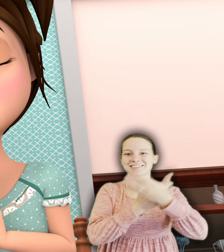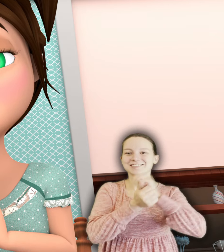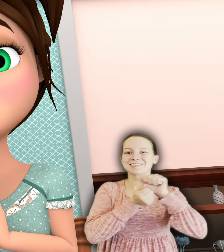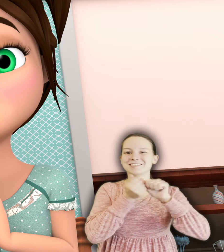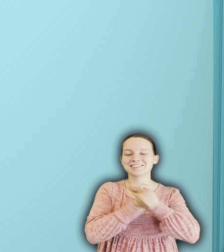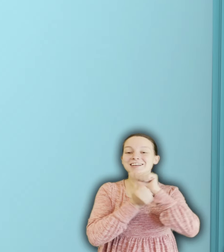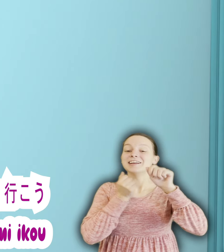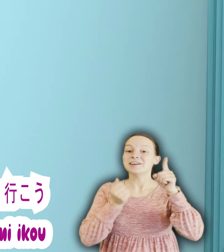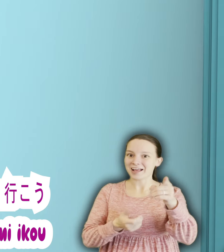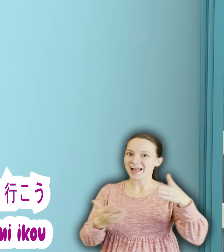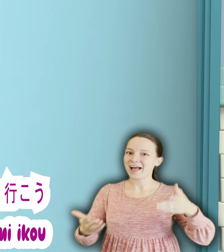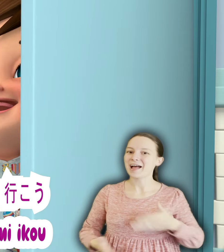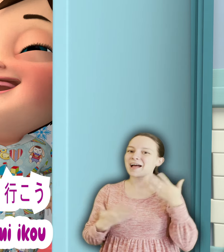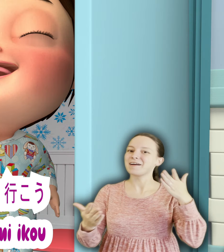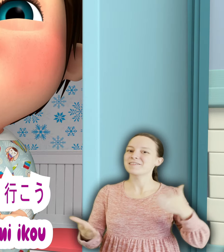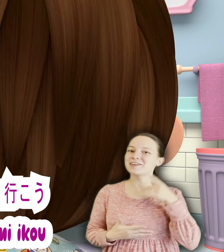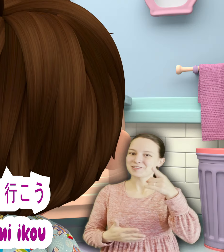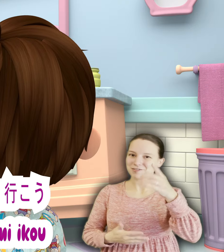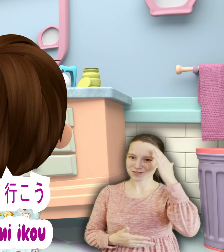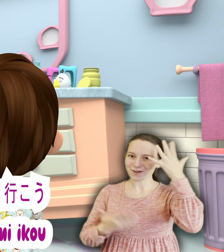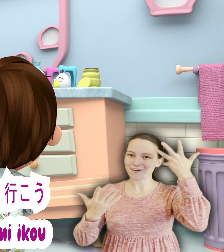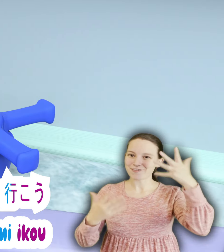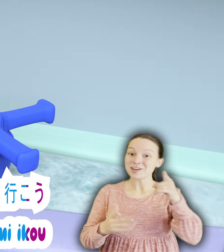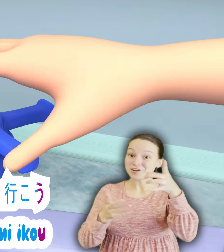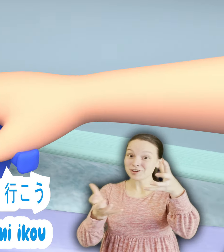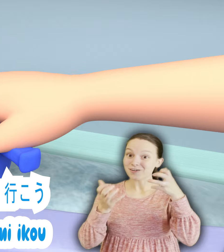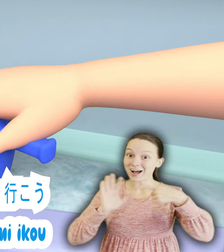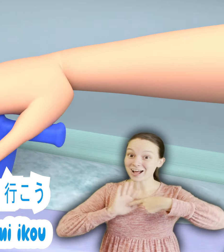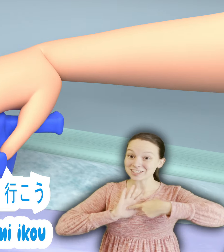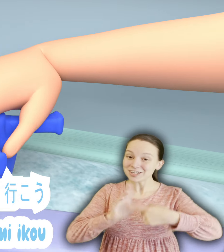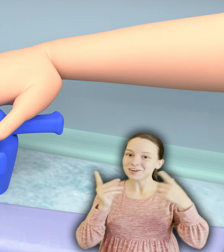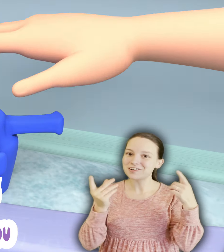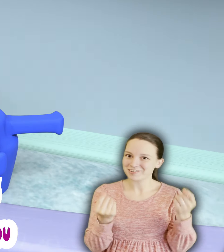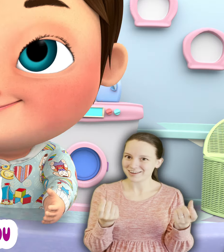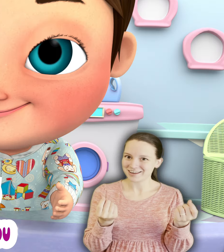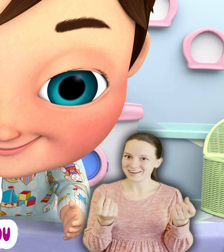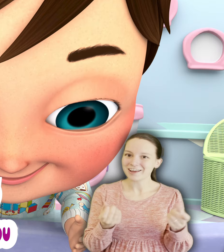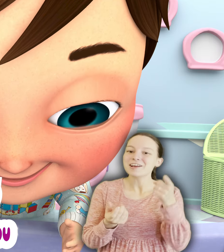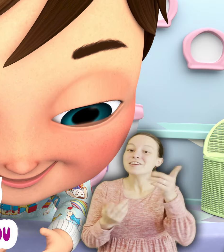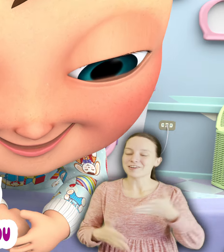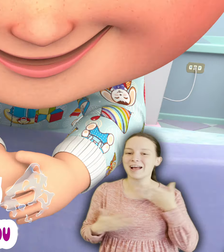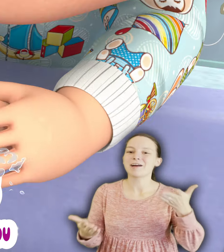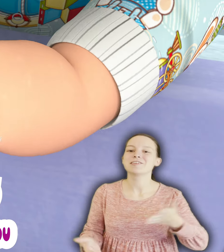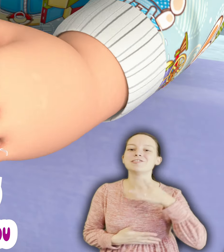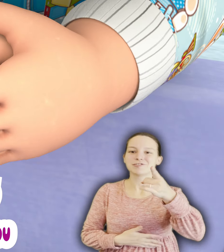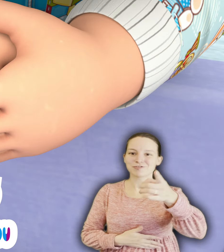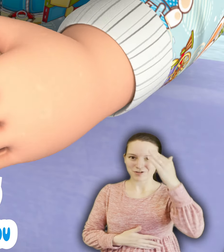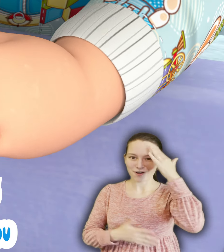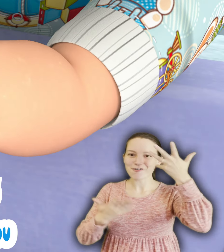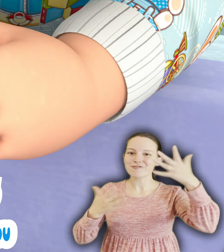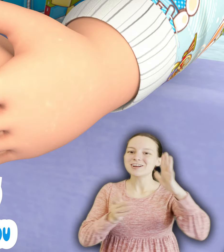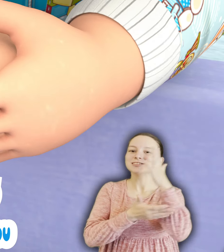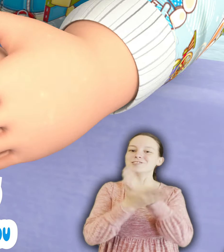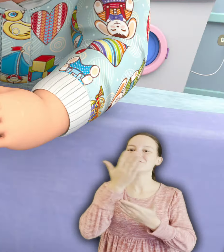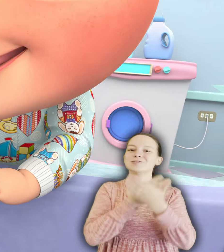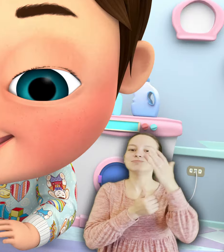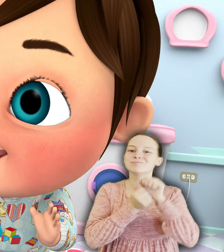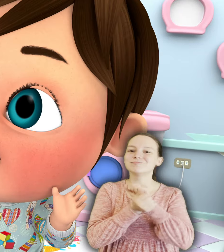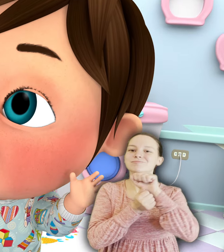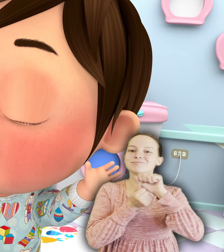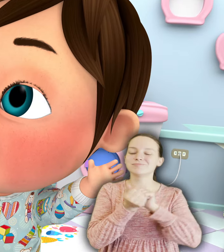洗おう食べたかったら手を洗いに行こう食べたかったら手を